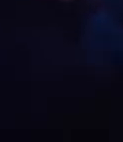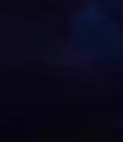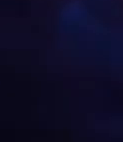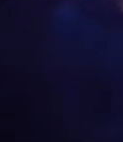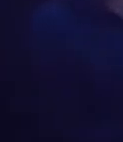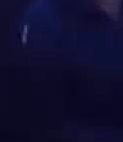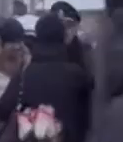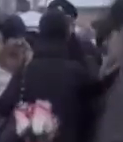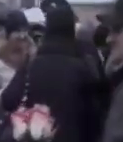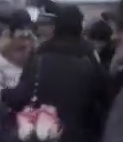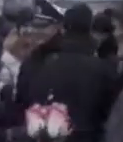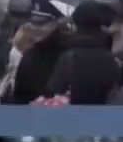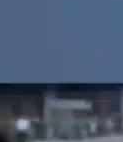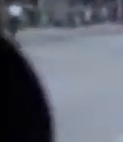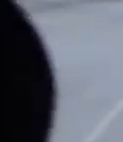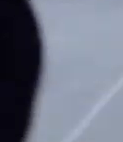Музика